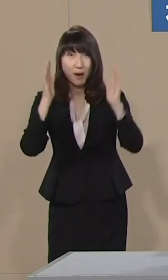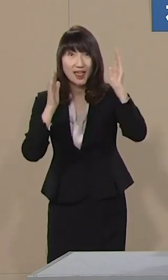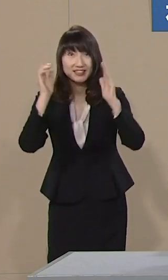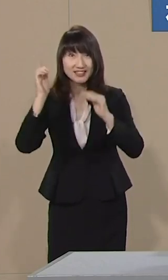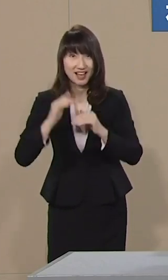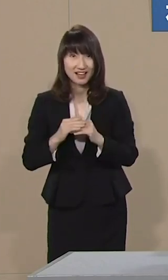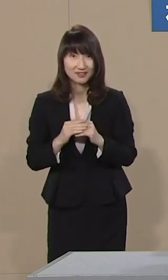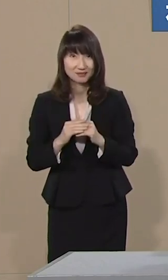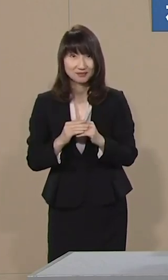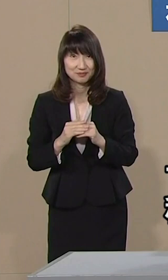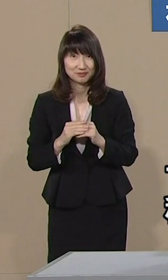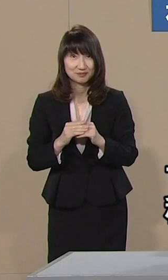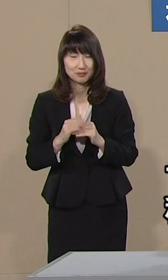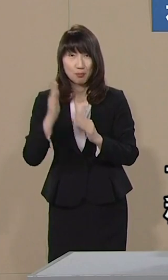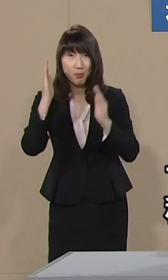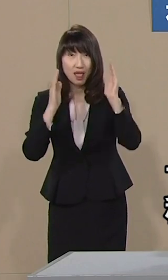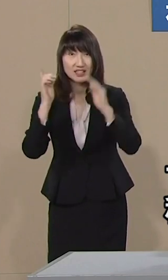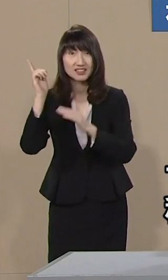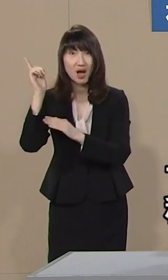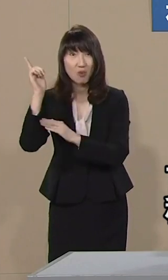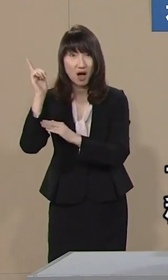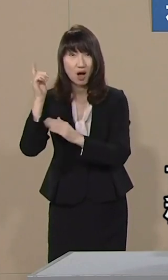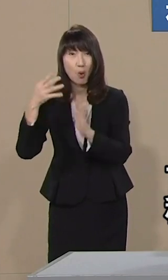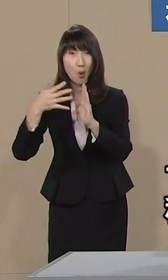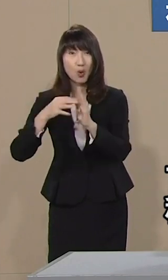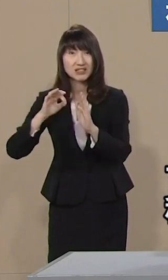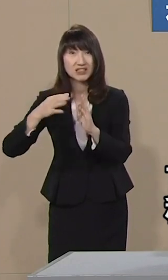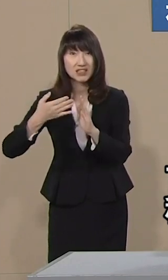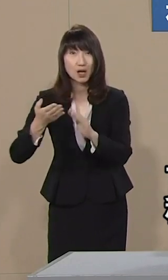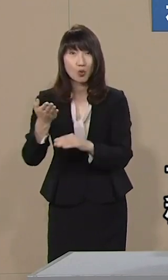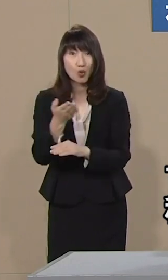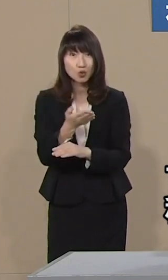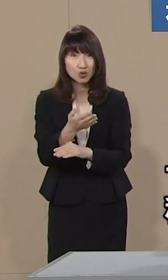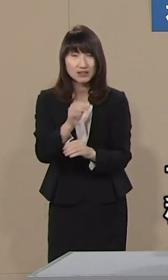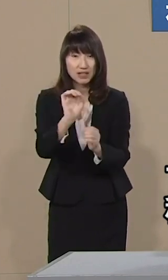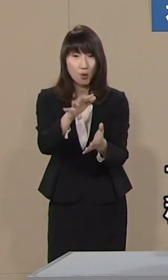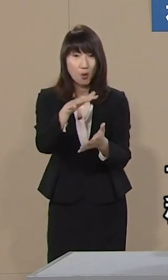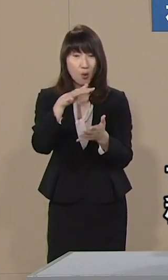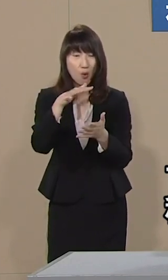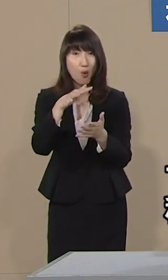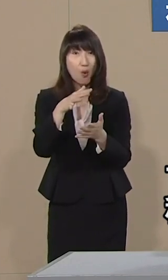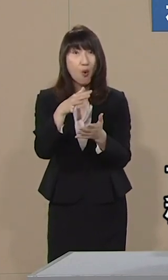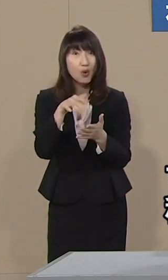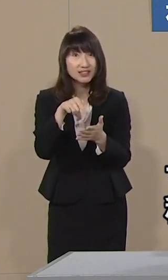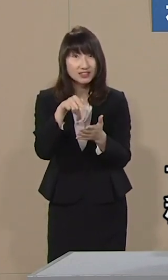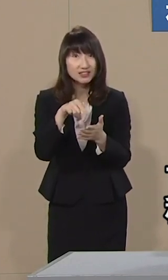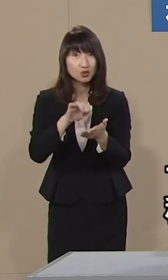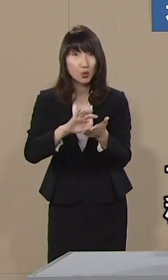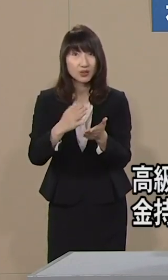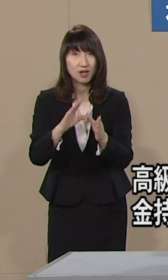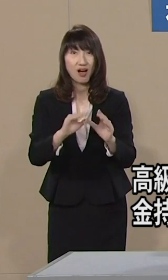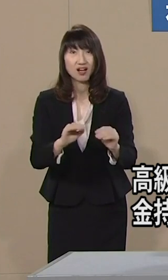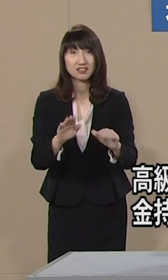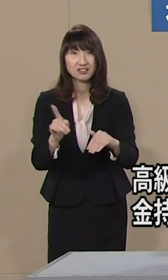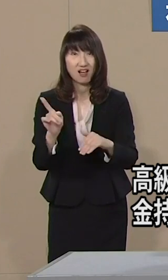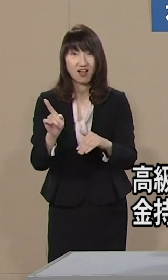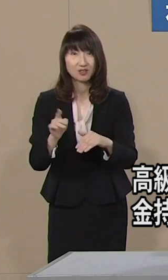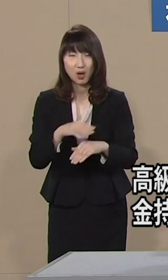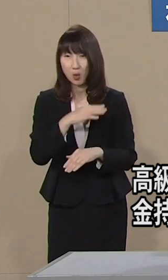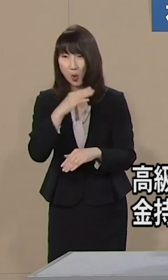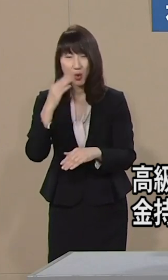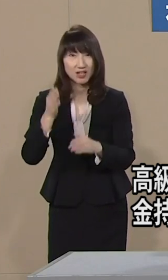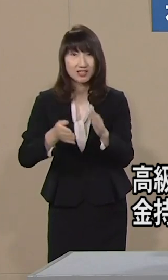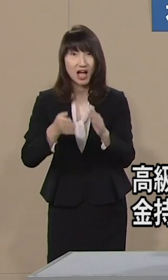マレーシアですマレーシアは法人税の次に税収の多かった消費税を廃止高級な